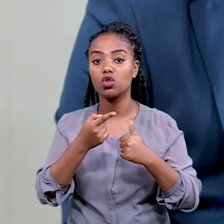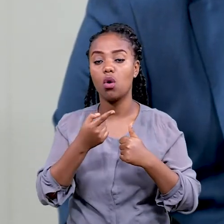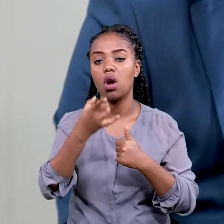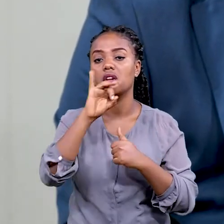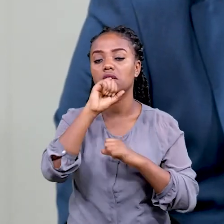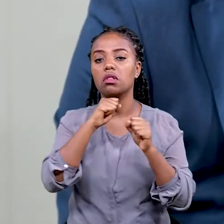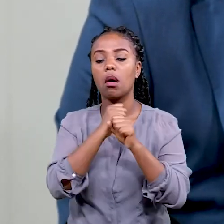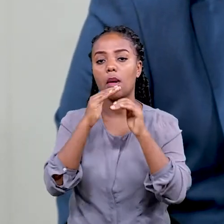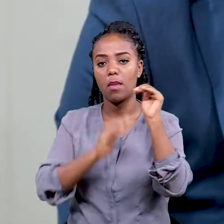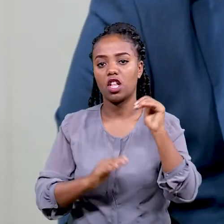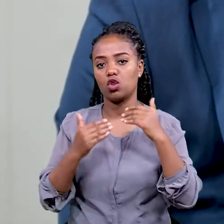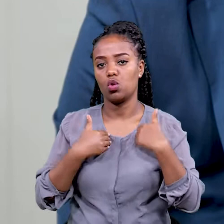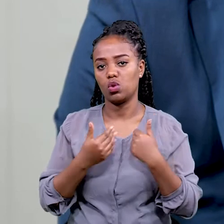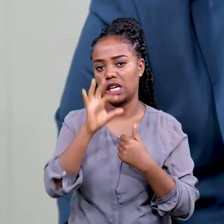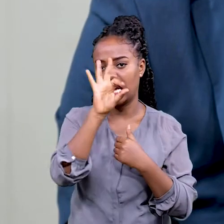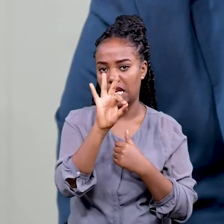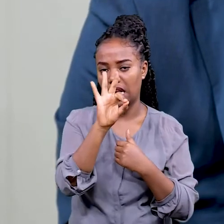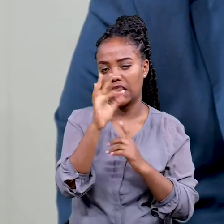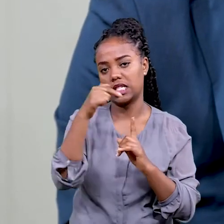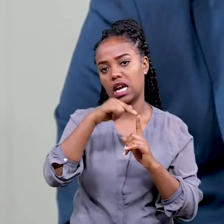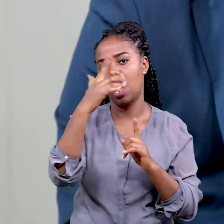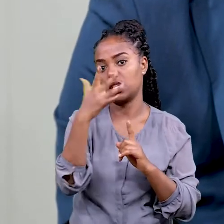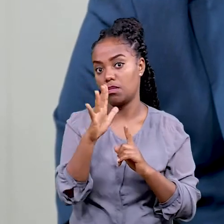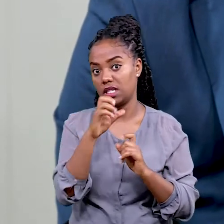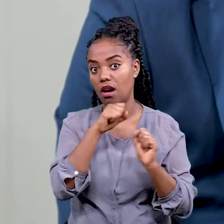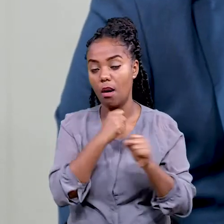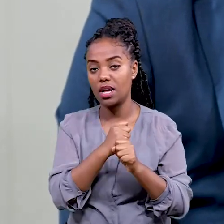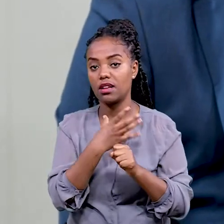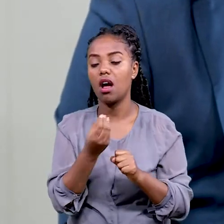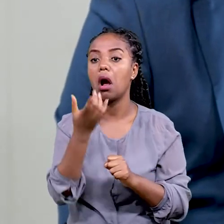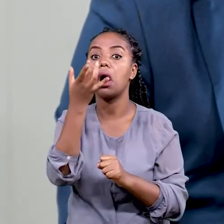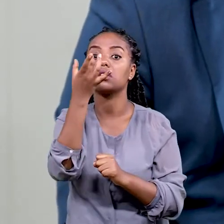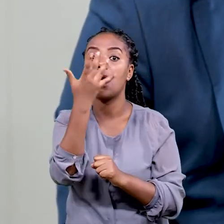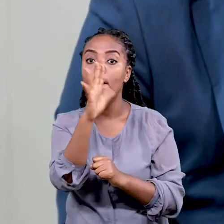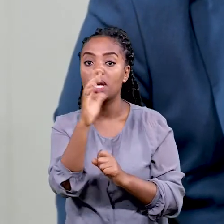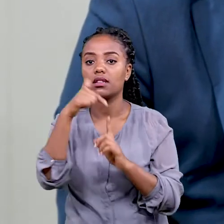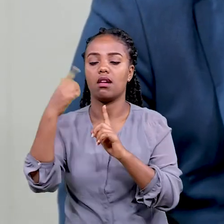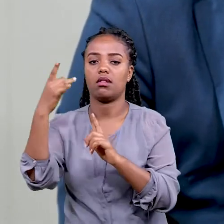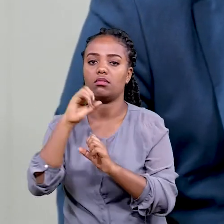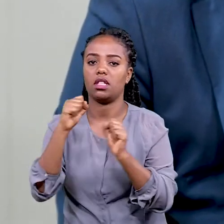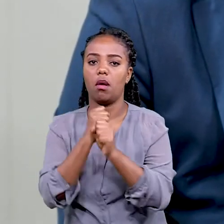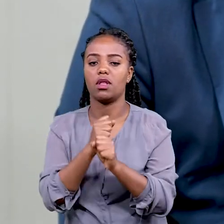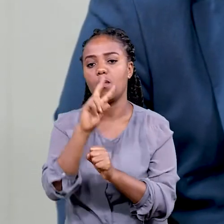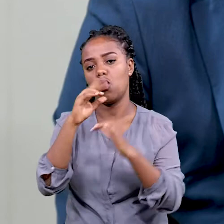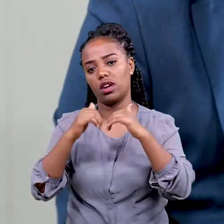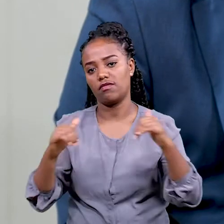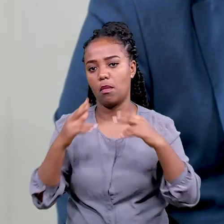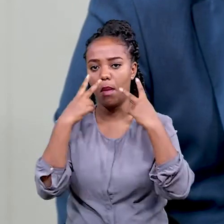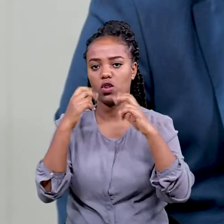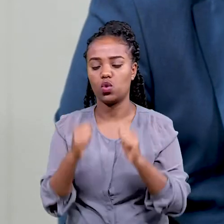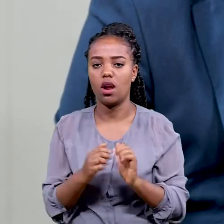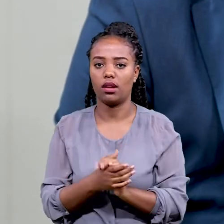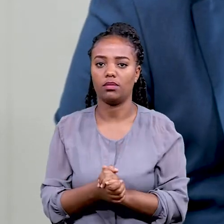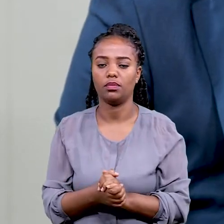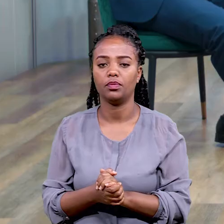አድርገን በሁለቱ ክፍልፍሎች ግን ከ9 እስከ 15 እና ከ15 እስከ 18 ያሉትን በዋናነት ማየት